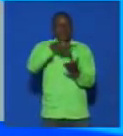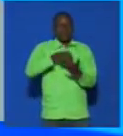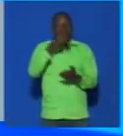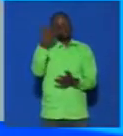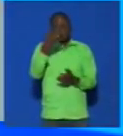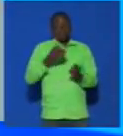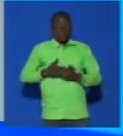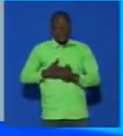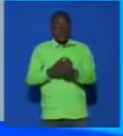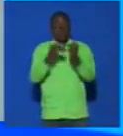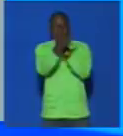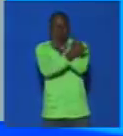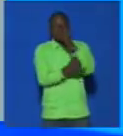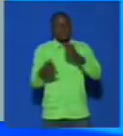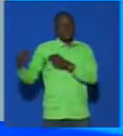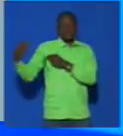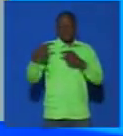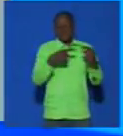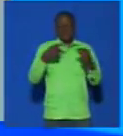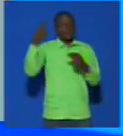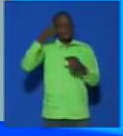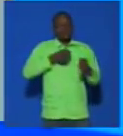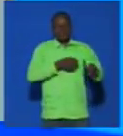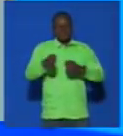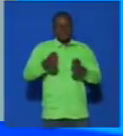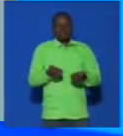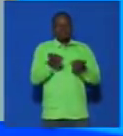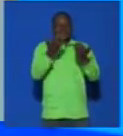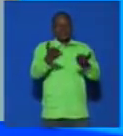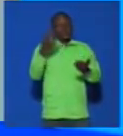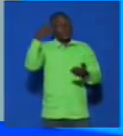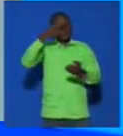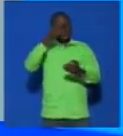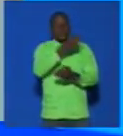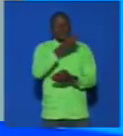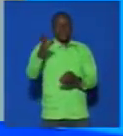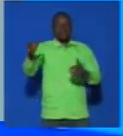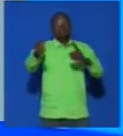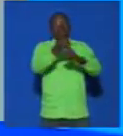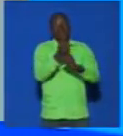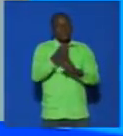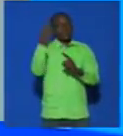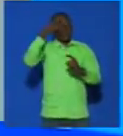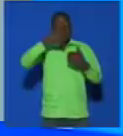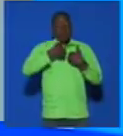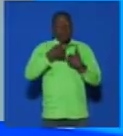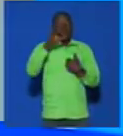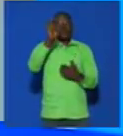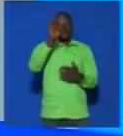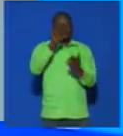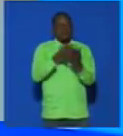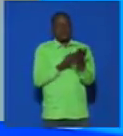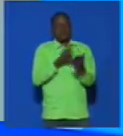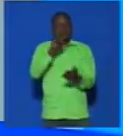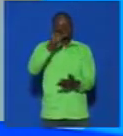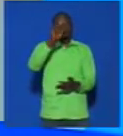d'accompagner les paysans conflit en traitant les causes profondes de la crise le burkina retenu comme bénéficiaire en grange louis millions de dollars